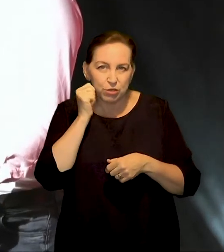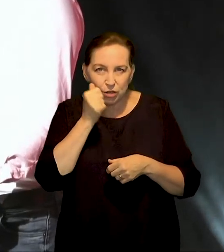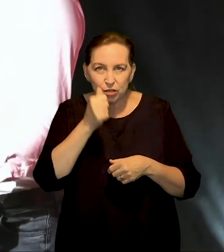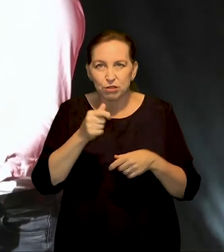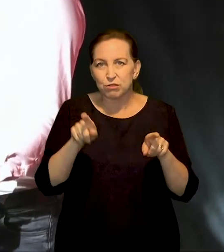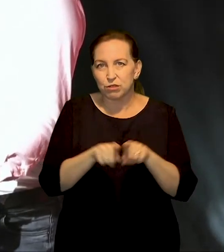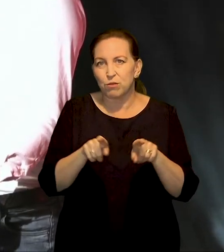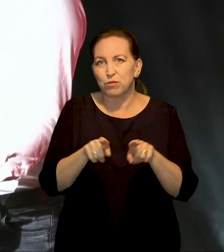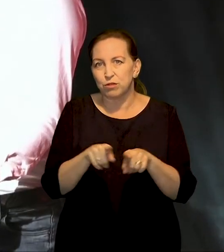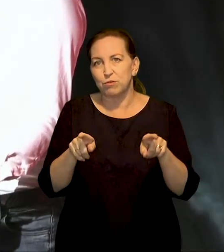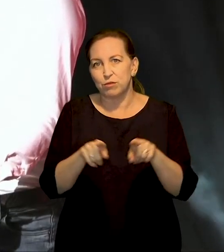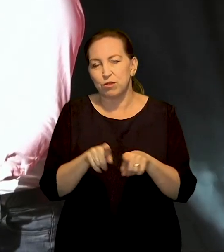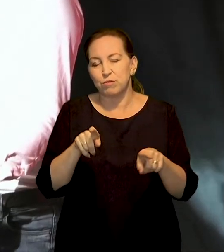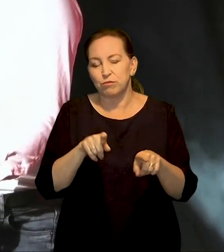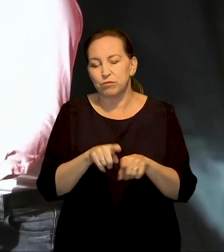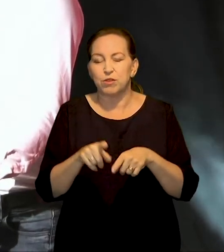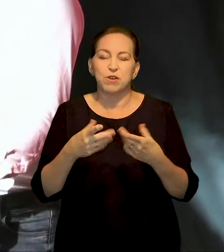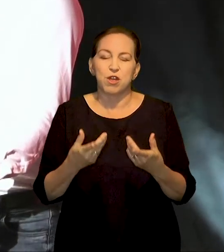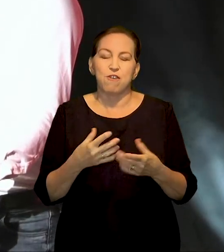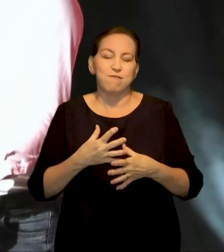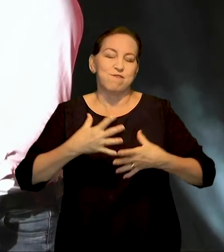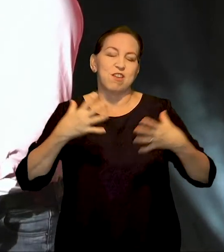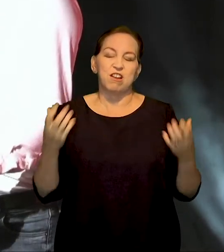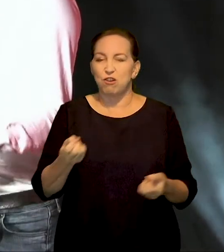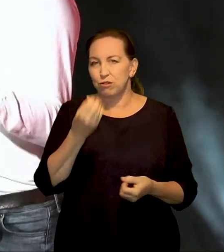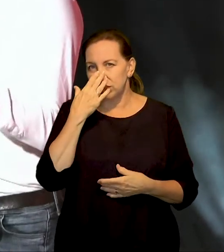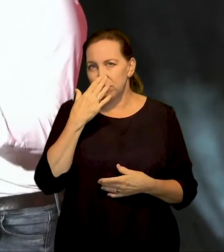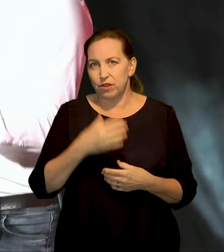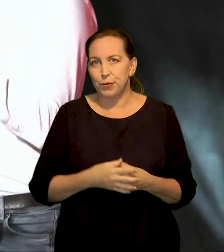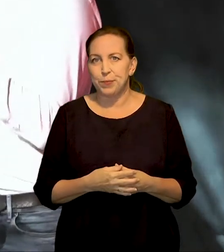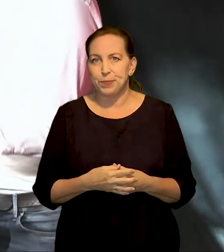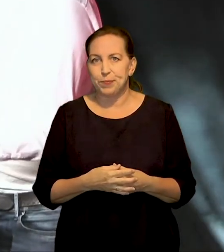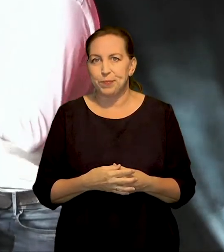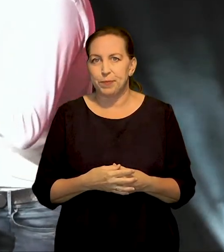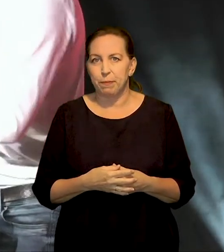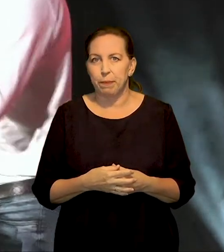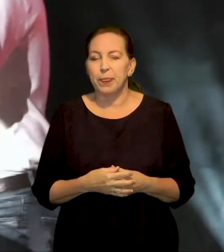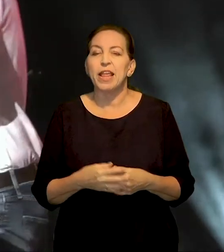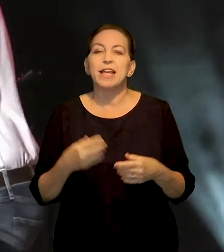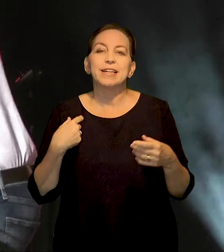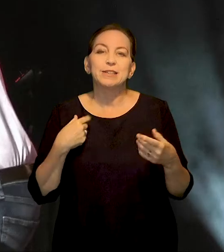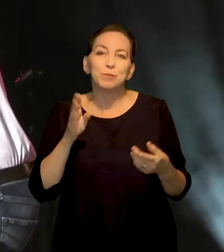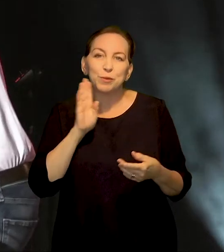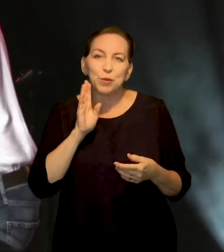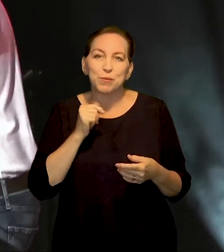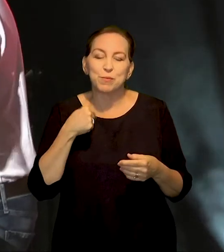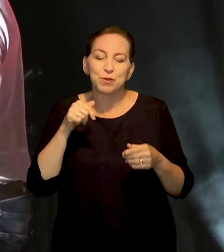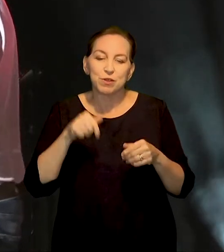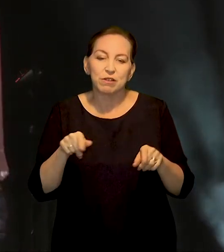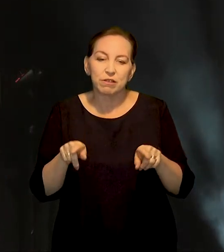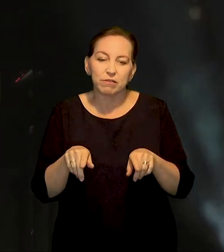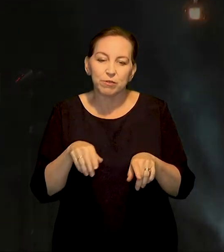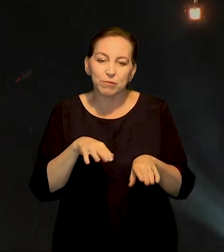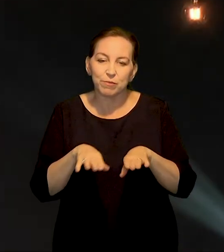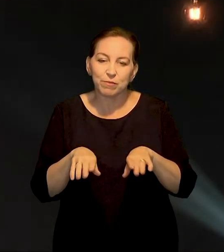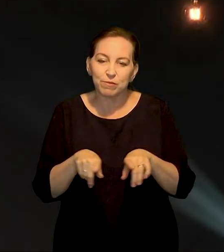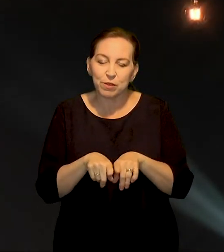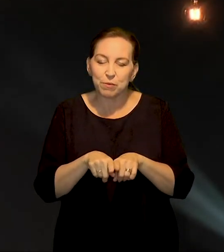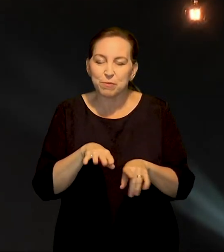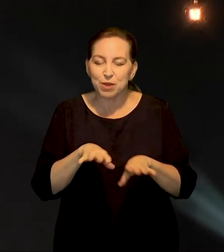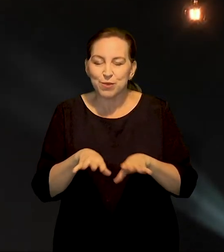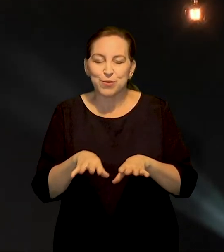mogli rozumieć, dla kogo pracują, ale w tej przypowieści pracownicy byli jednocześnie bardzo blisko, a